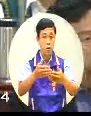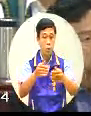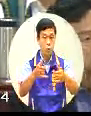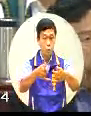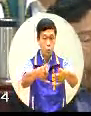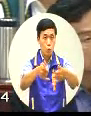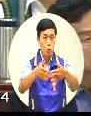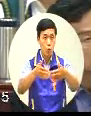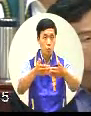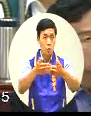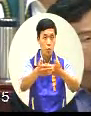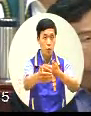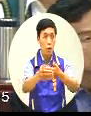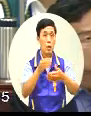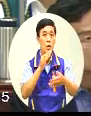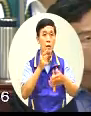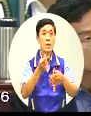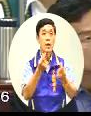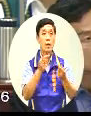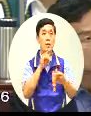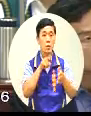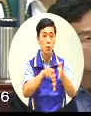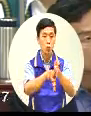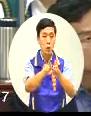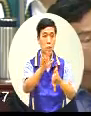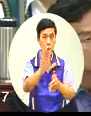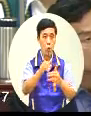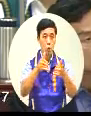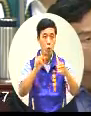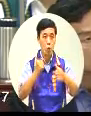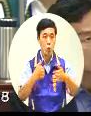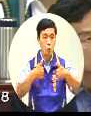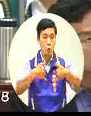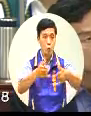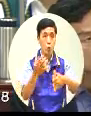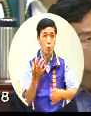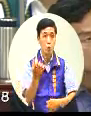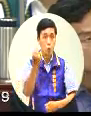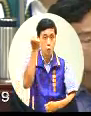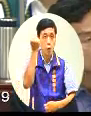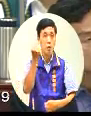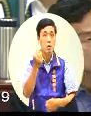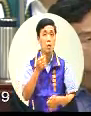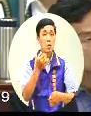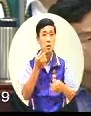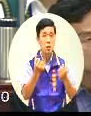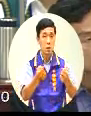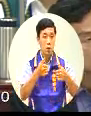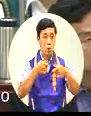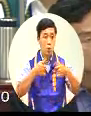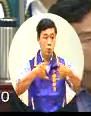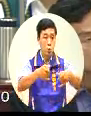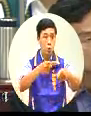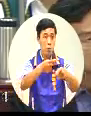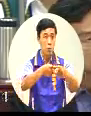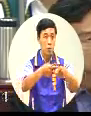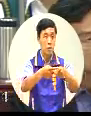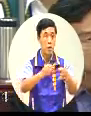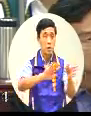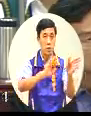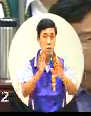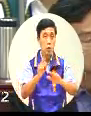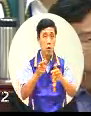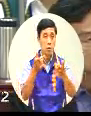是还是专有路权，那所以它不会。唯一交制的部分就是在路口的部分，那路口的部分主要是配合优